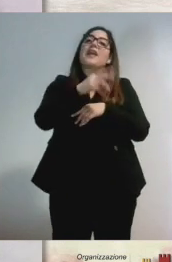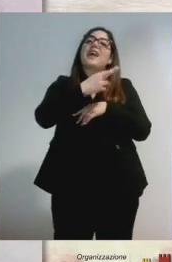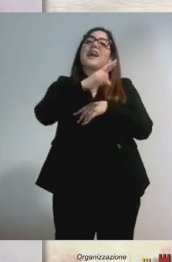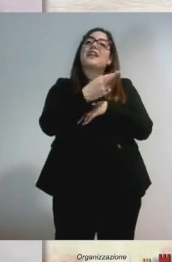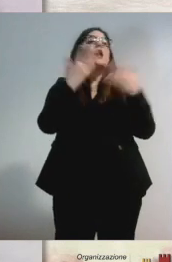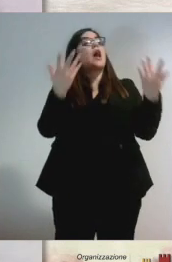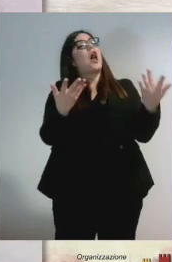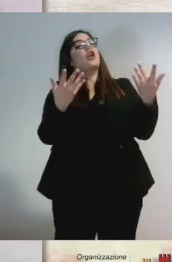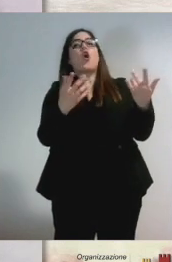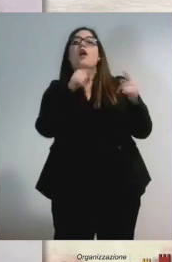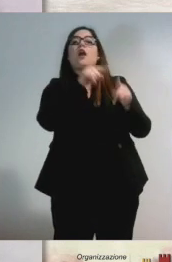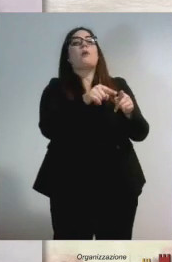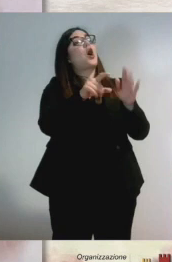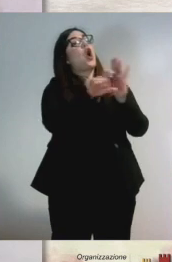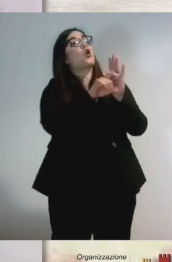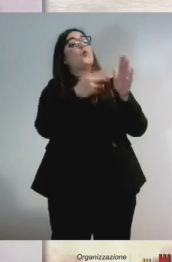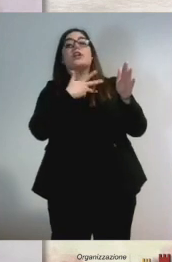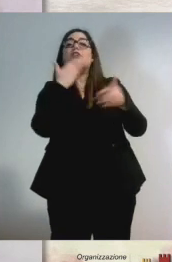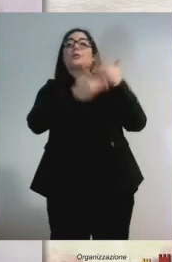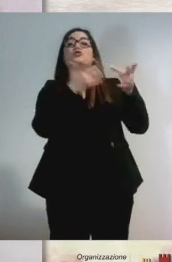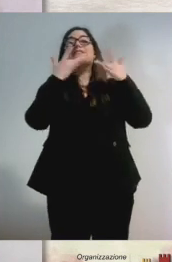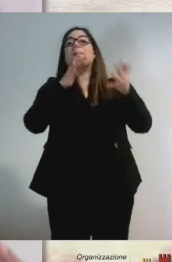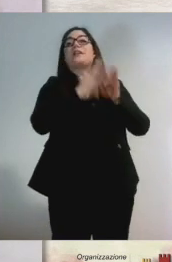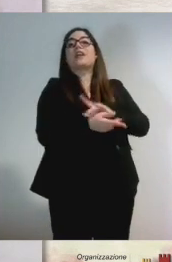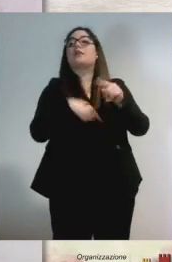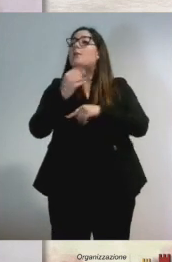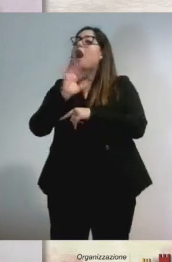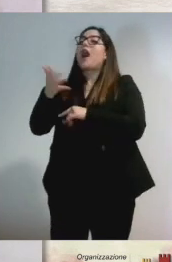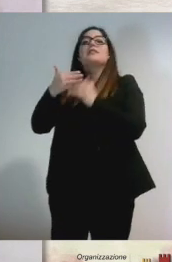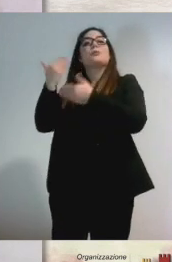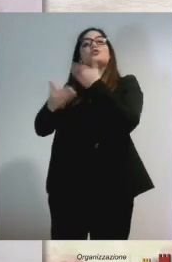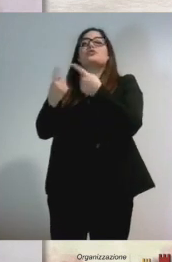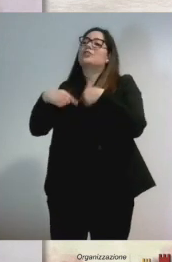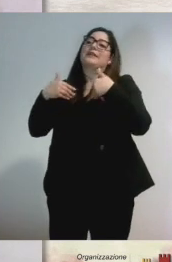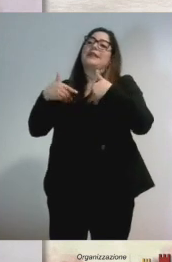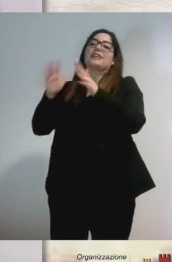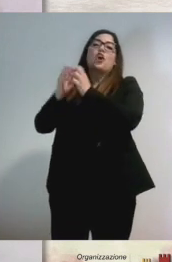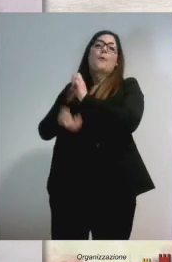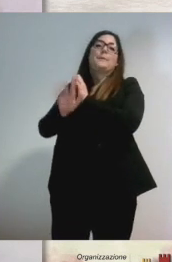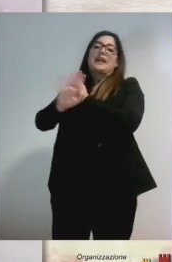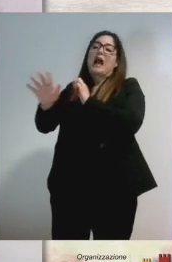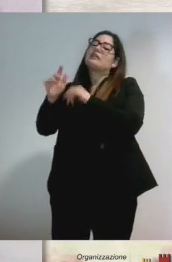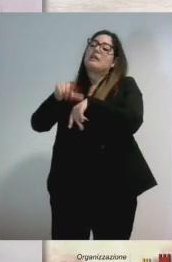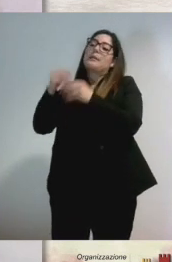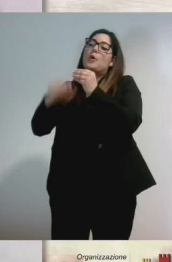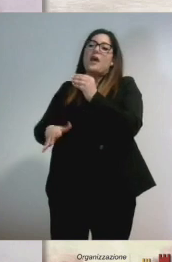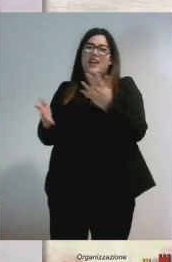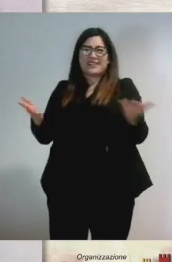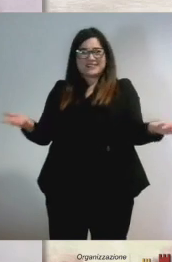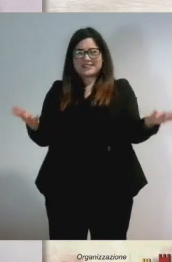Comune c'ha la procedura semplificata e poi sull'altra procedura Gli lasciamo quella più complicate li facciamo perdere tempo